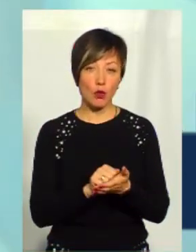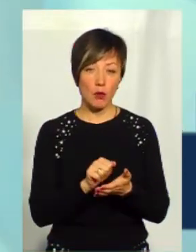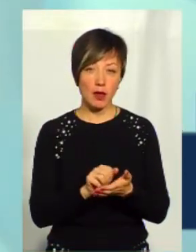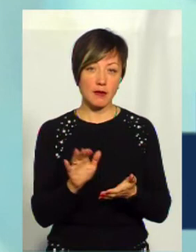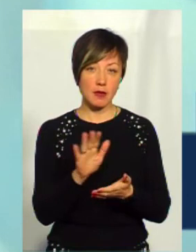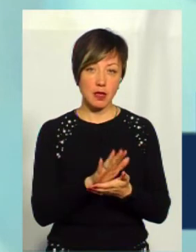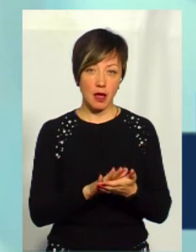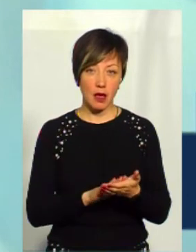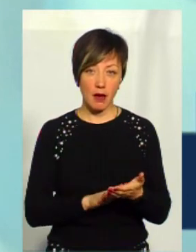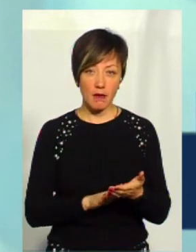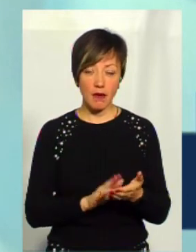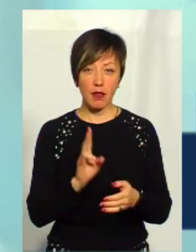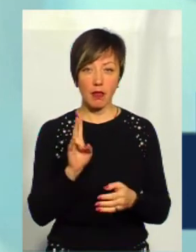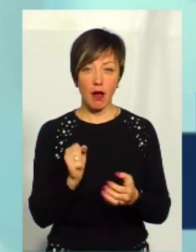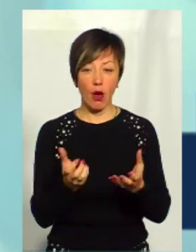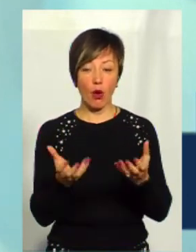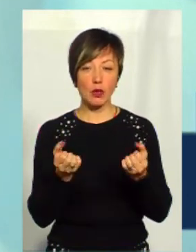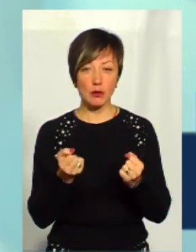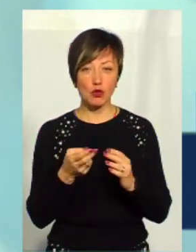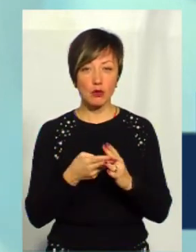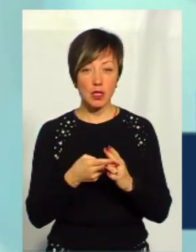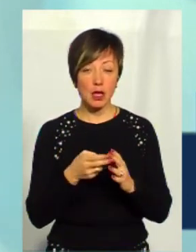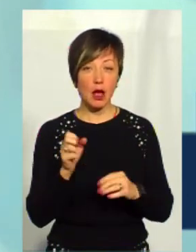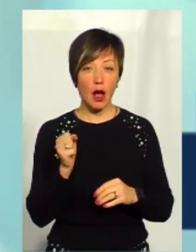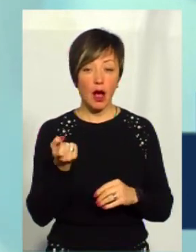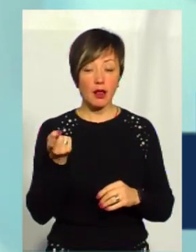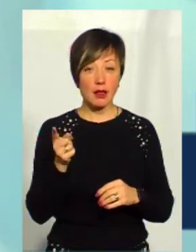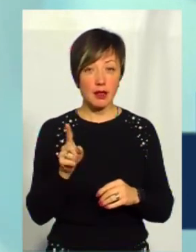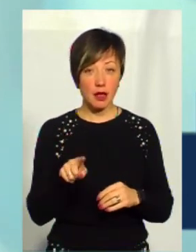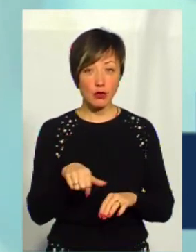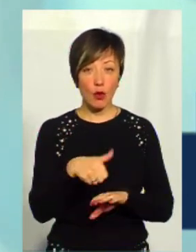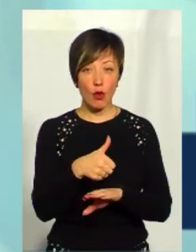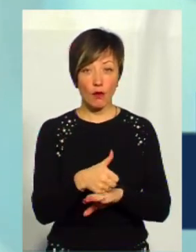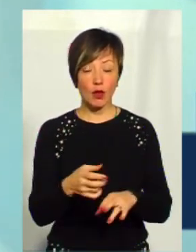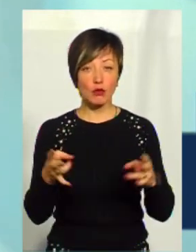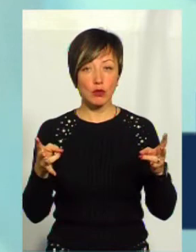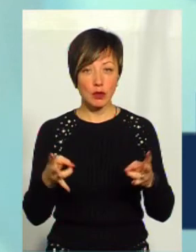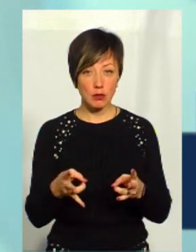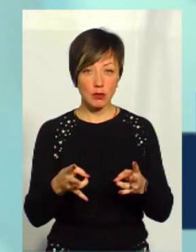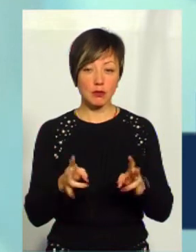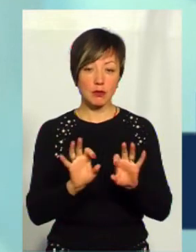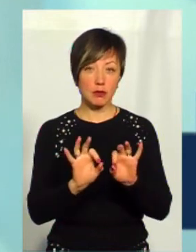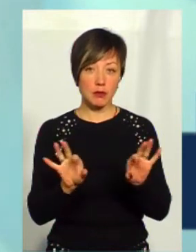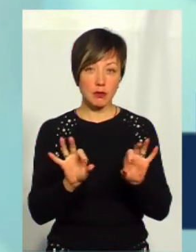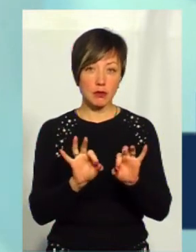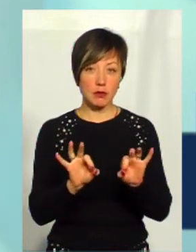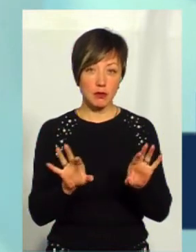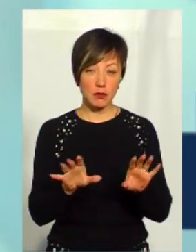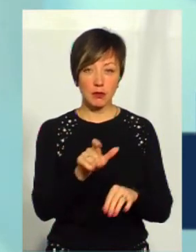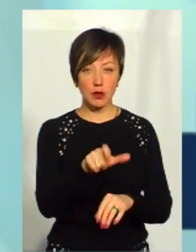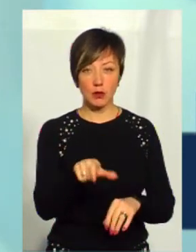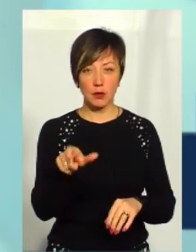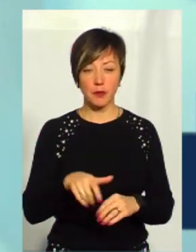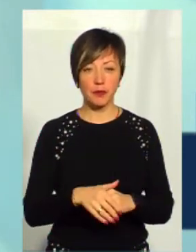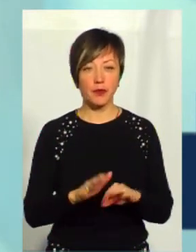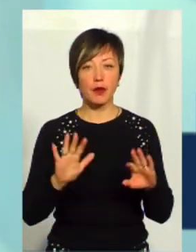заяв на отримання субсидії. А те, що головне, що потрібно, звичайно, доносимо споживачам.